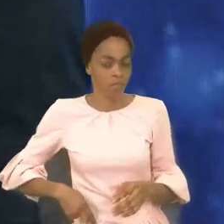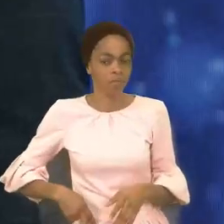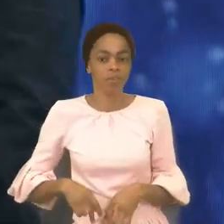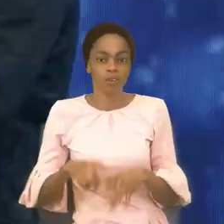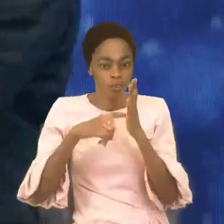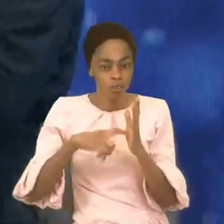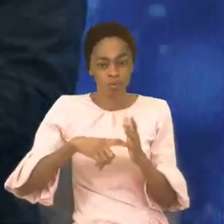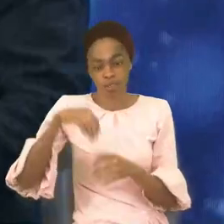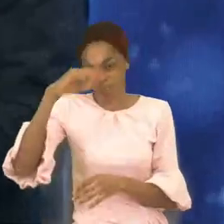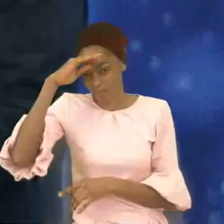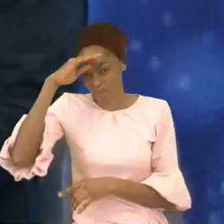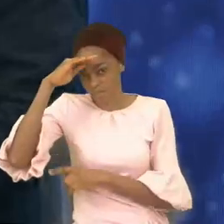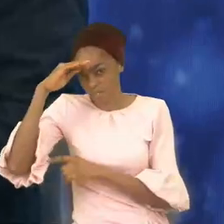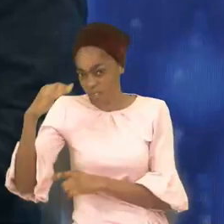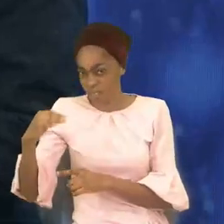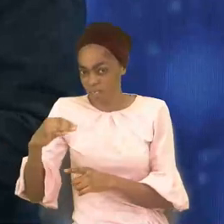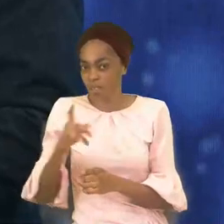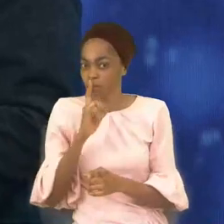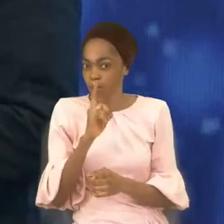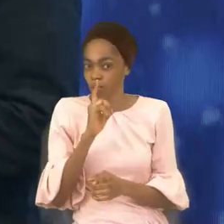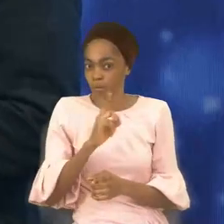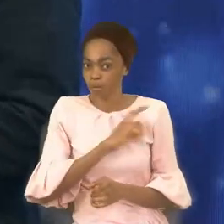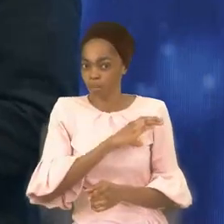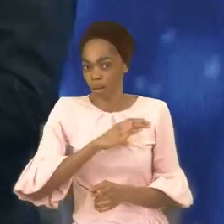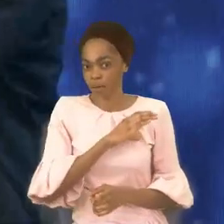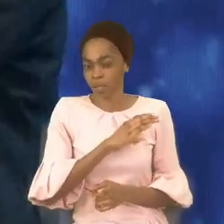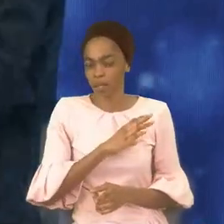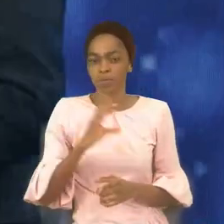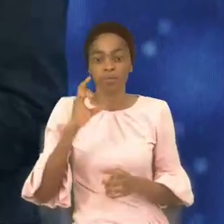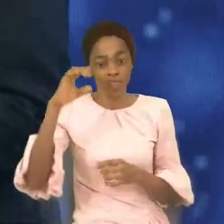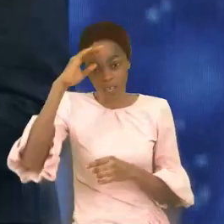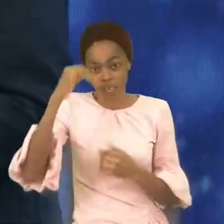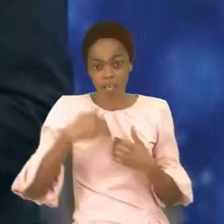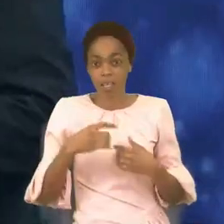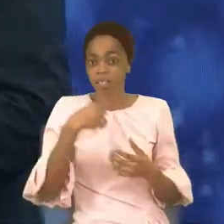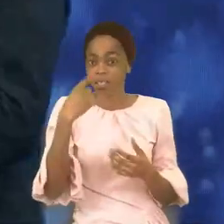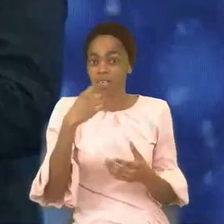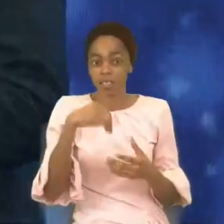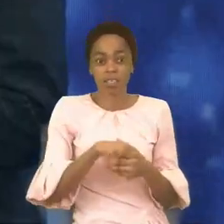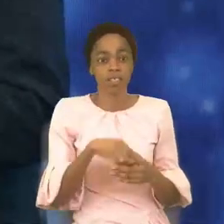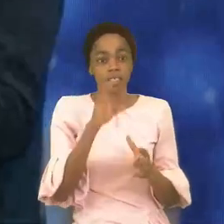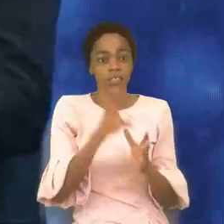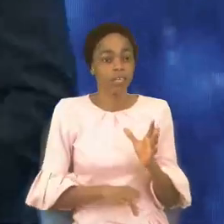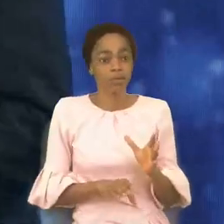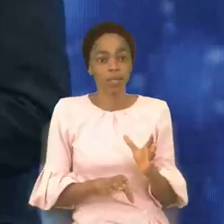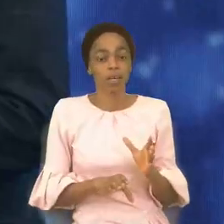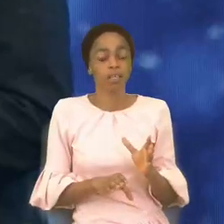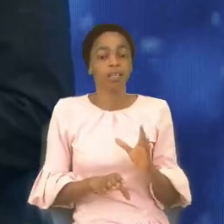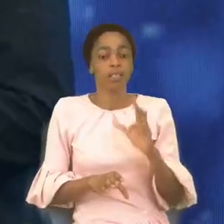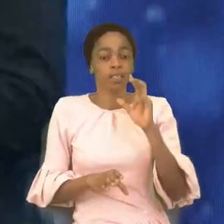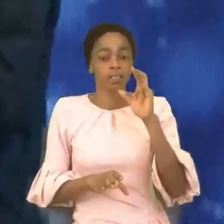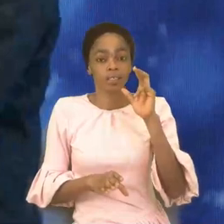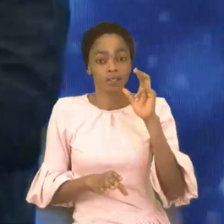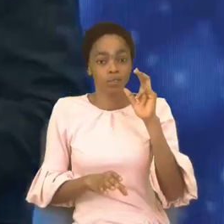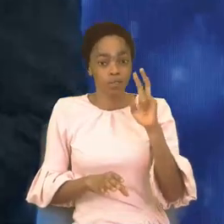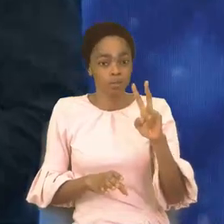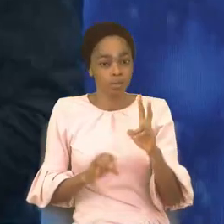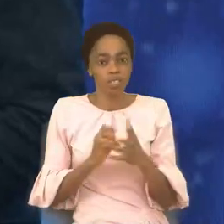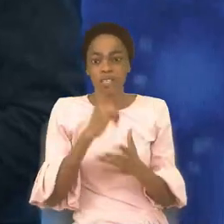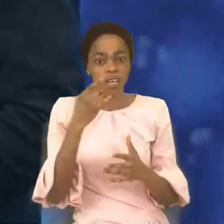a montré sa vraie nature. Dans le chapitre 2, il a dit qu'il n'y a pas un Dieu comme lui